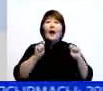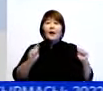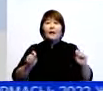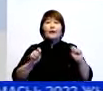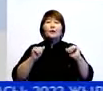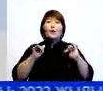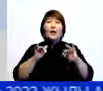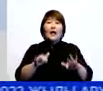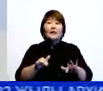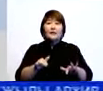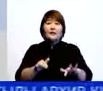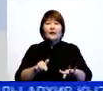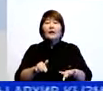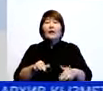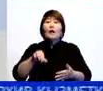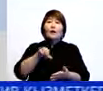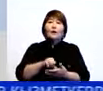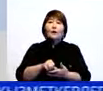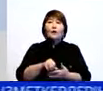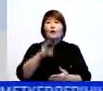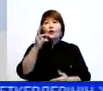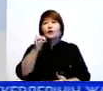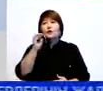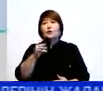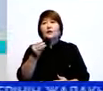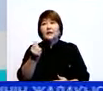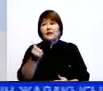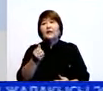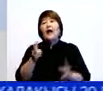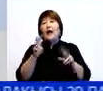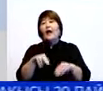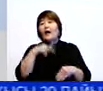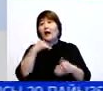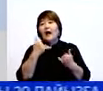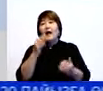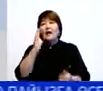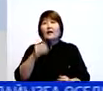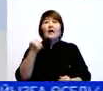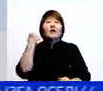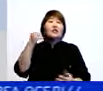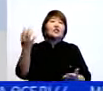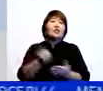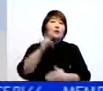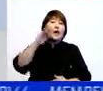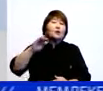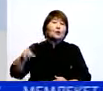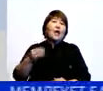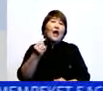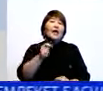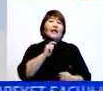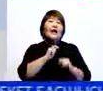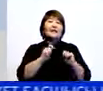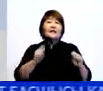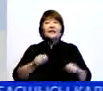рәсіміне 10 миллион 300 мың теңге қаржы қаралған. Жеңімпаз оқушылар ақшалай